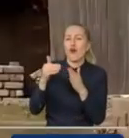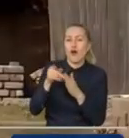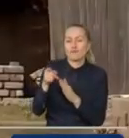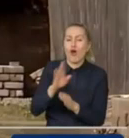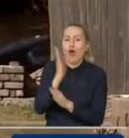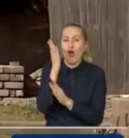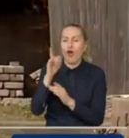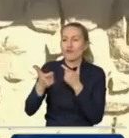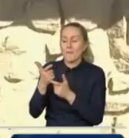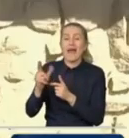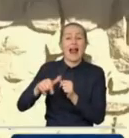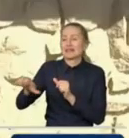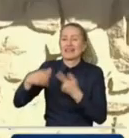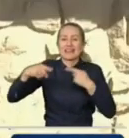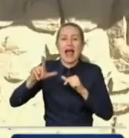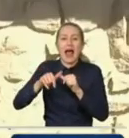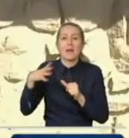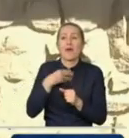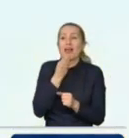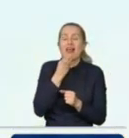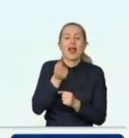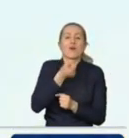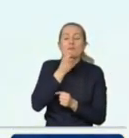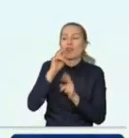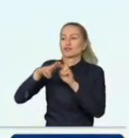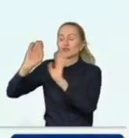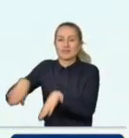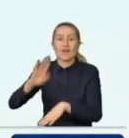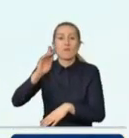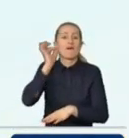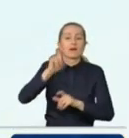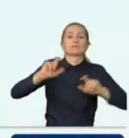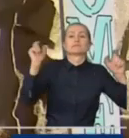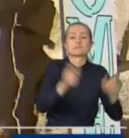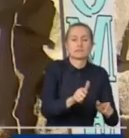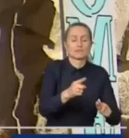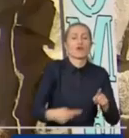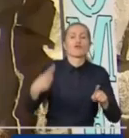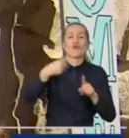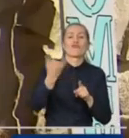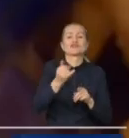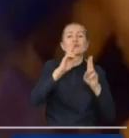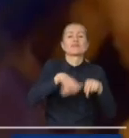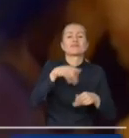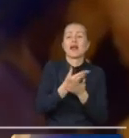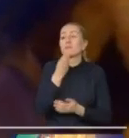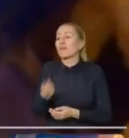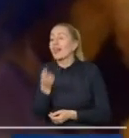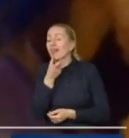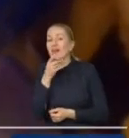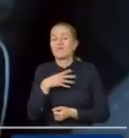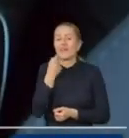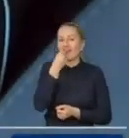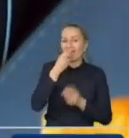nie zabrała, ale za to zostawiła paczkę po chrupkach. Włamywaczkę wkrótce zatrzymano. Dodatkowo obciążyły ją pozostałości po chrupkach między